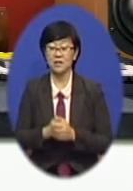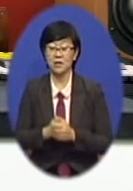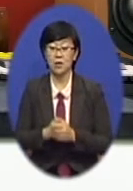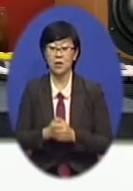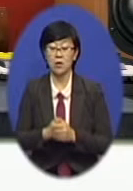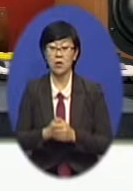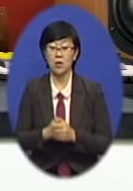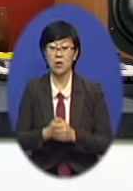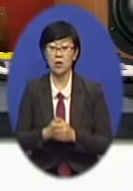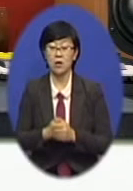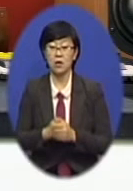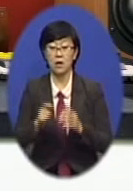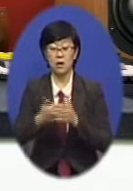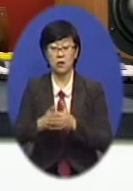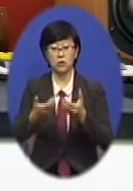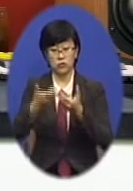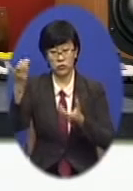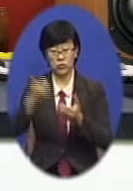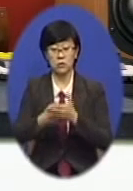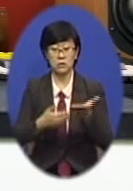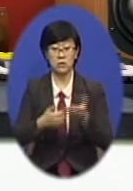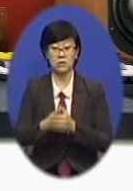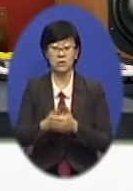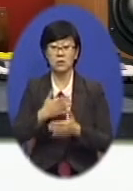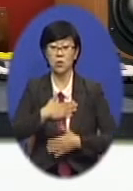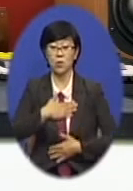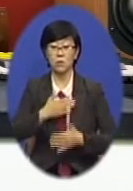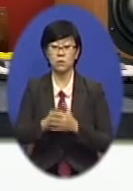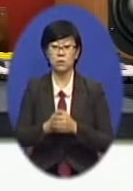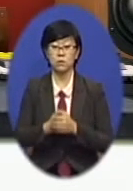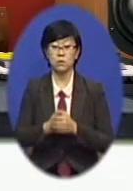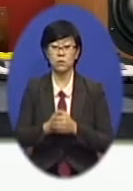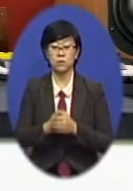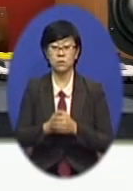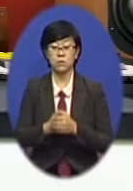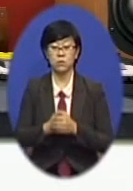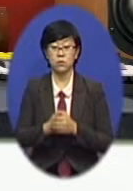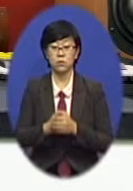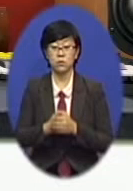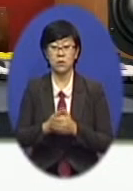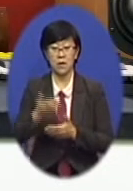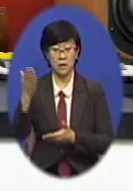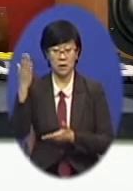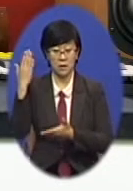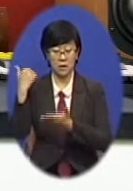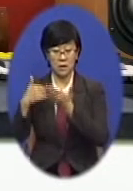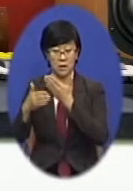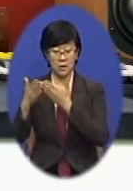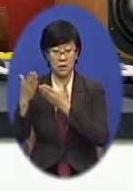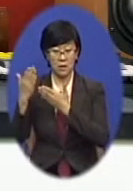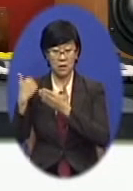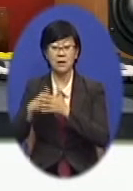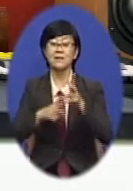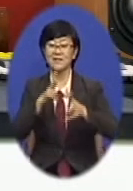사별하셨다 그러니까 예. 누가 이렇게 돌봐주시나요? 어떻게? 아니 저가 그냥 그 옛날에 그 조그마한 그